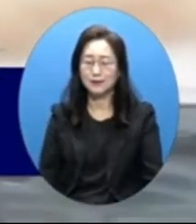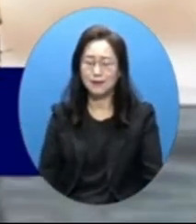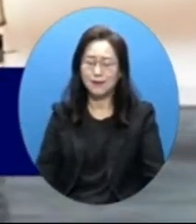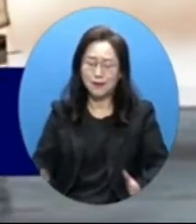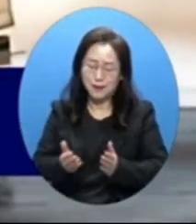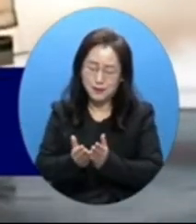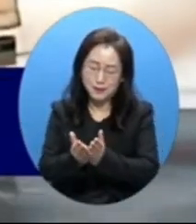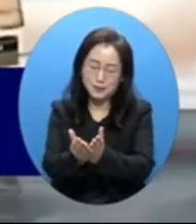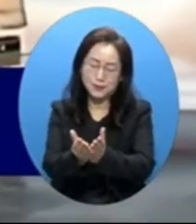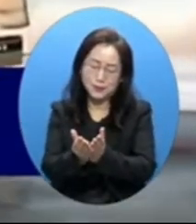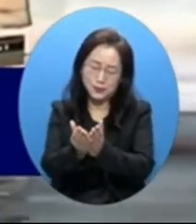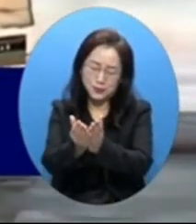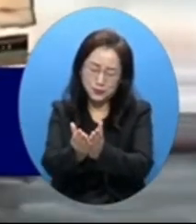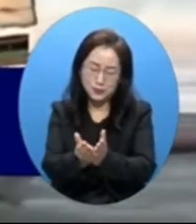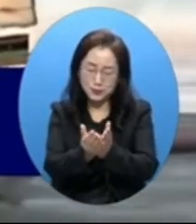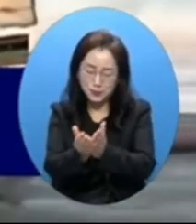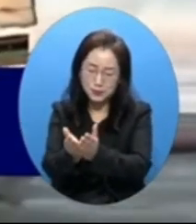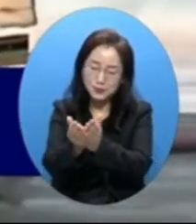긴 항해 속에